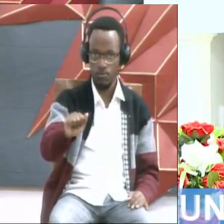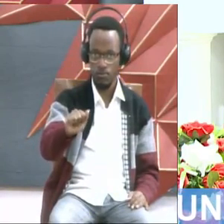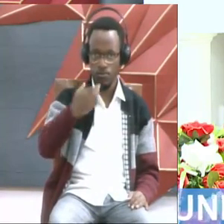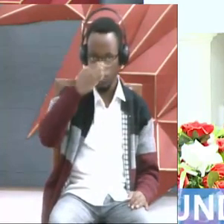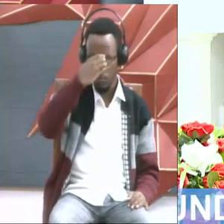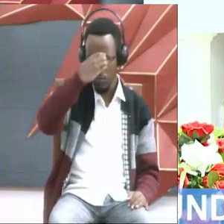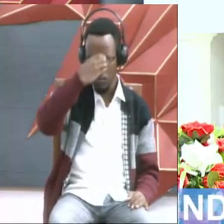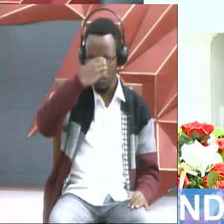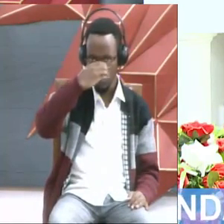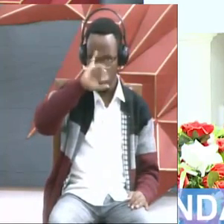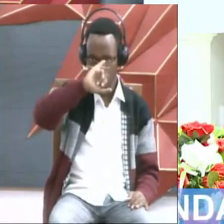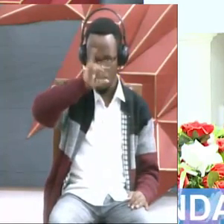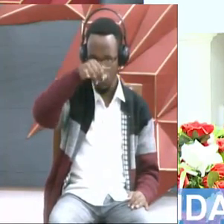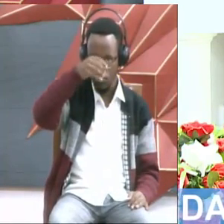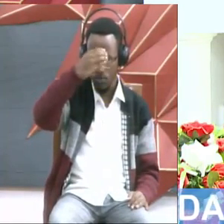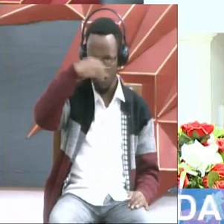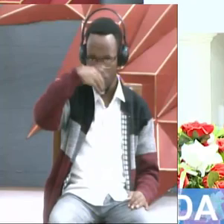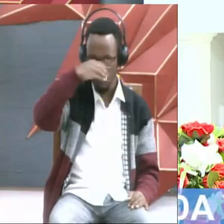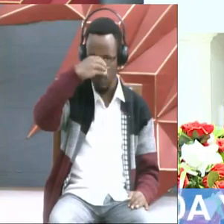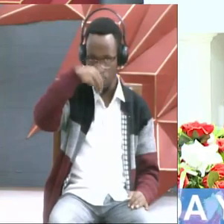Va cajamutivi,